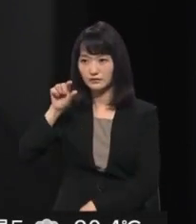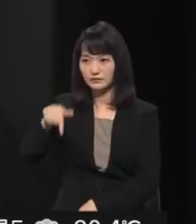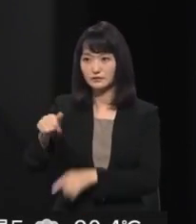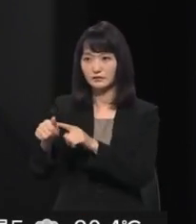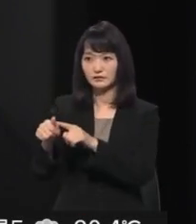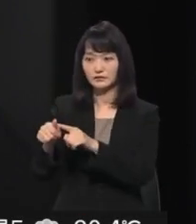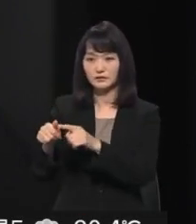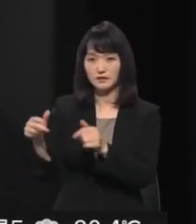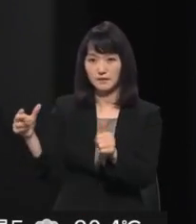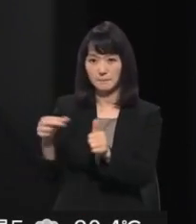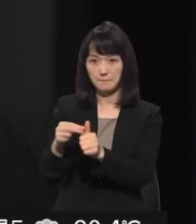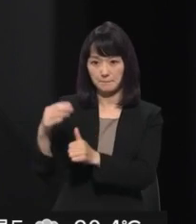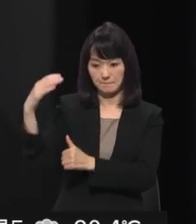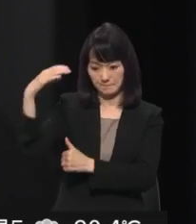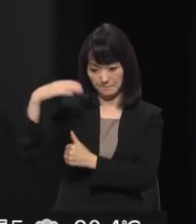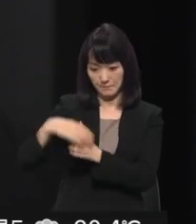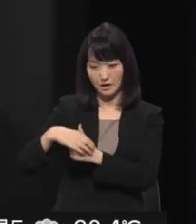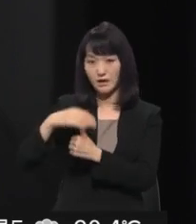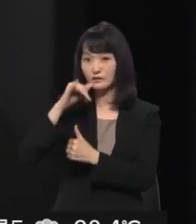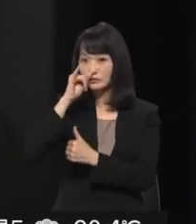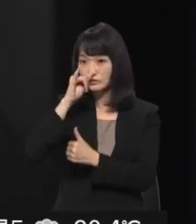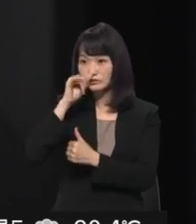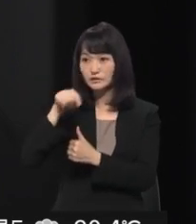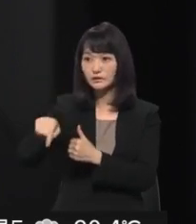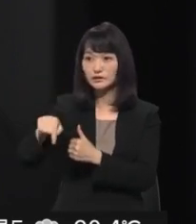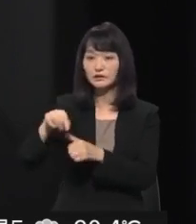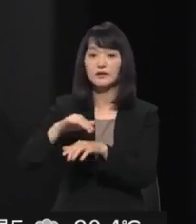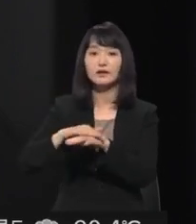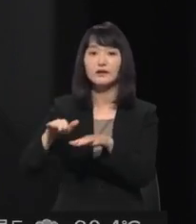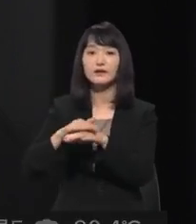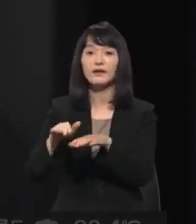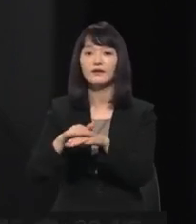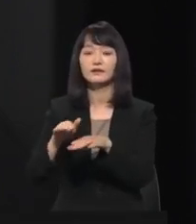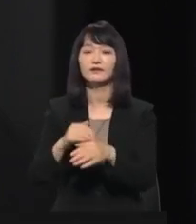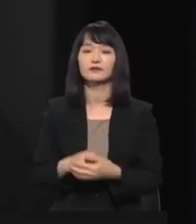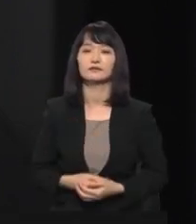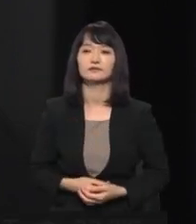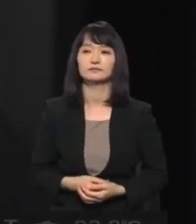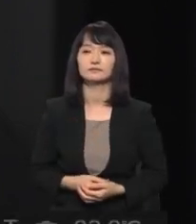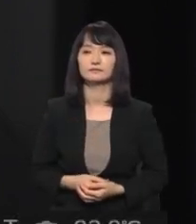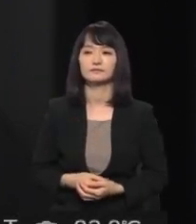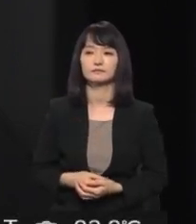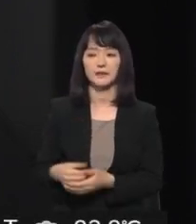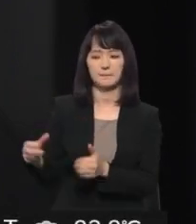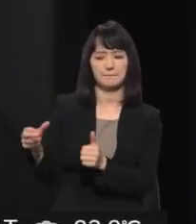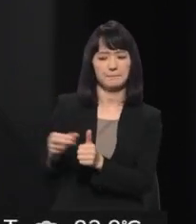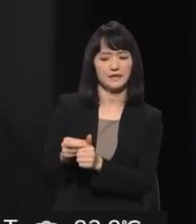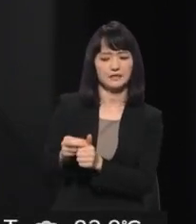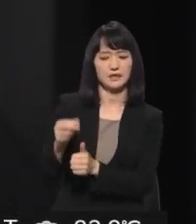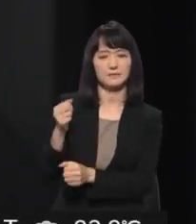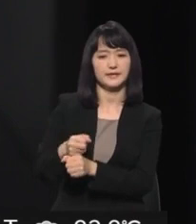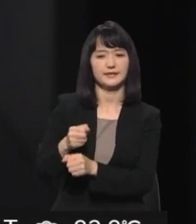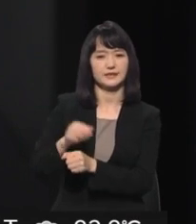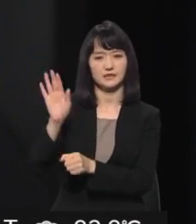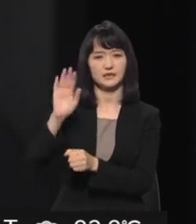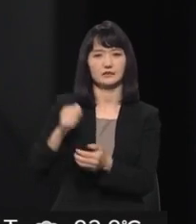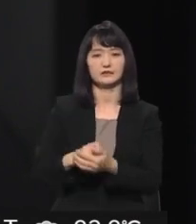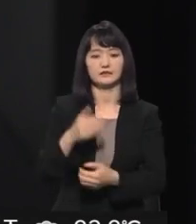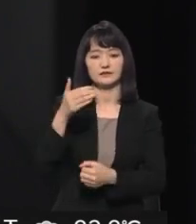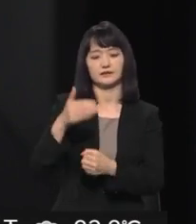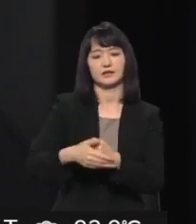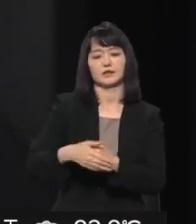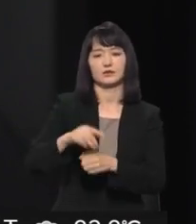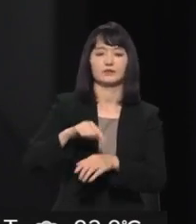배신자 프레임을 쉬울 수도 있는데 그것을 극복하기 위해서 그러니까 그런게 많이 떨어지지 않게 하기 위해서 그 대구의 민심을